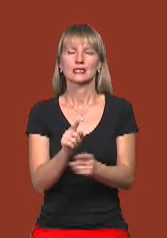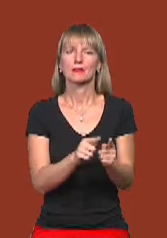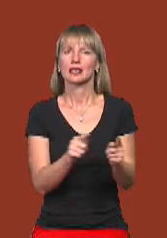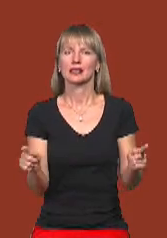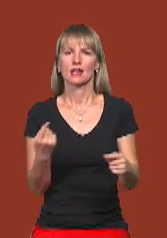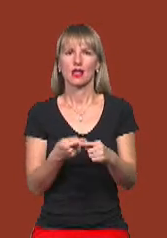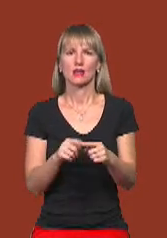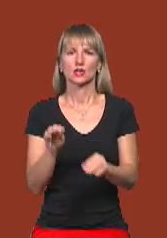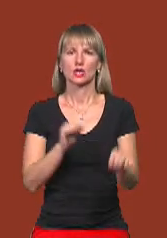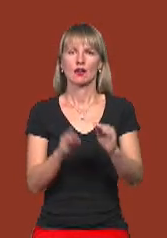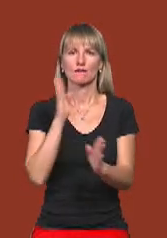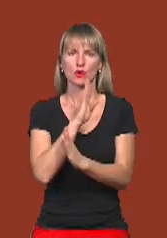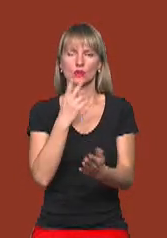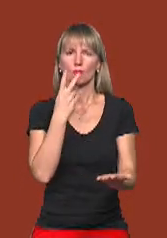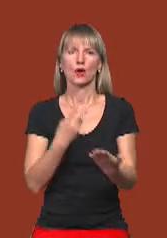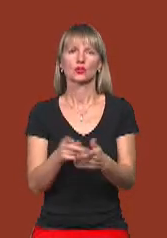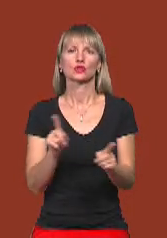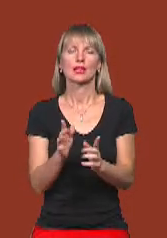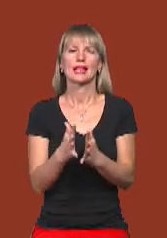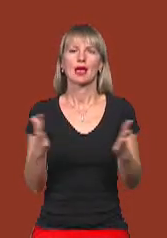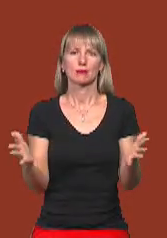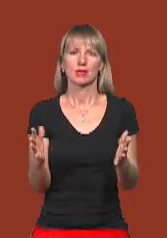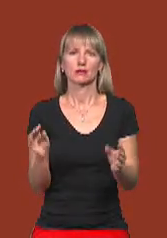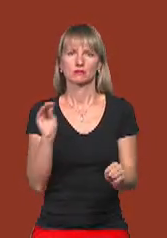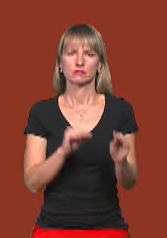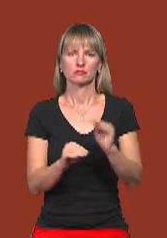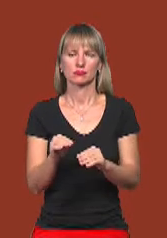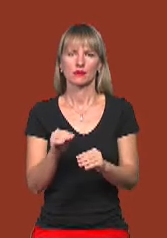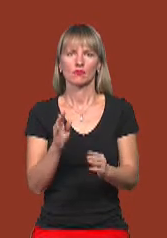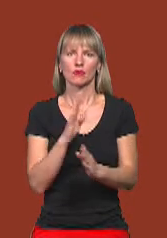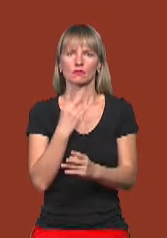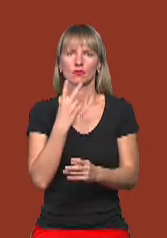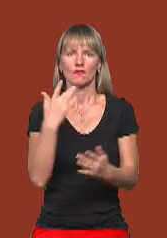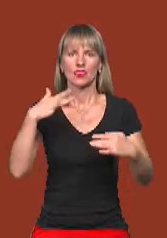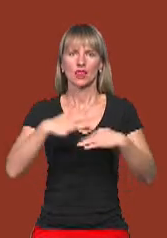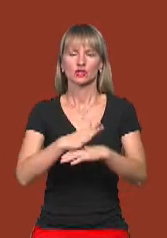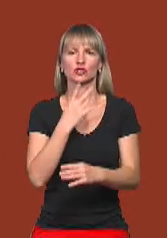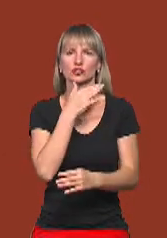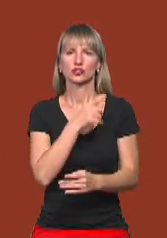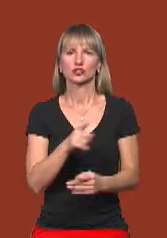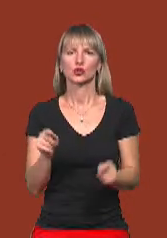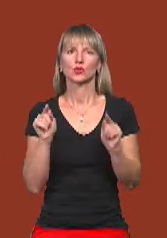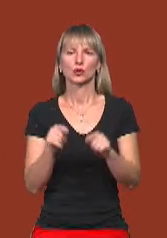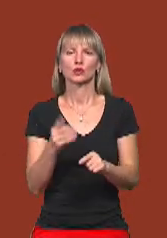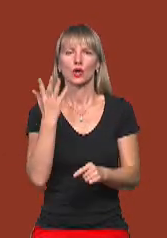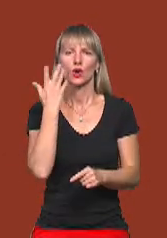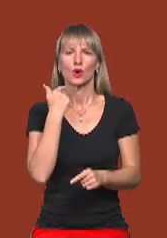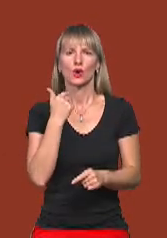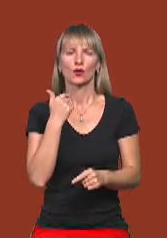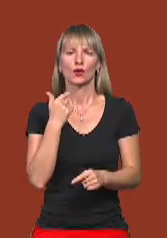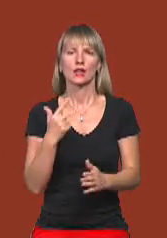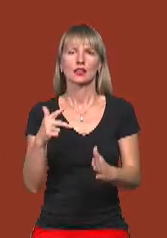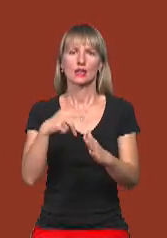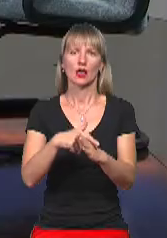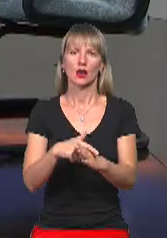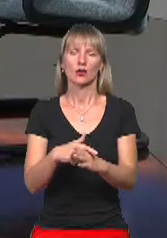оцих концентрацій, він показує, що найбільші концентрації спостерігаються в нічний час. Тобто тоді, коли